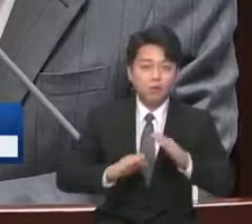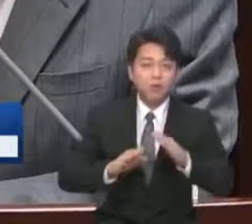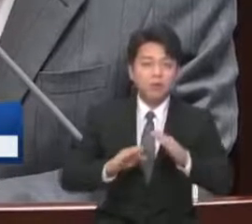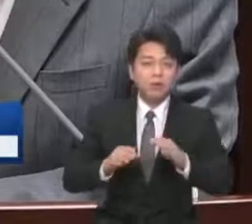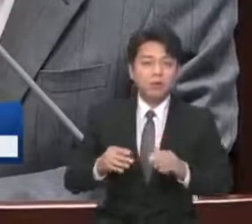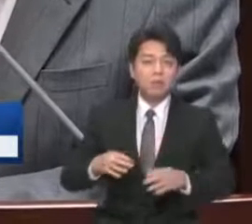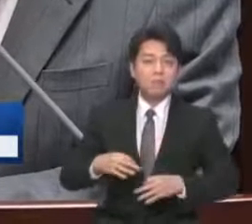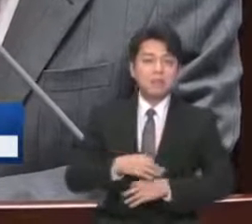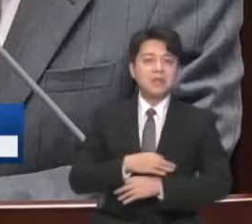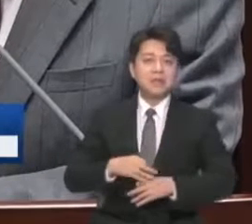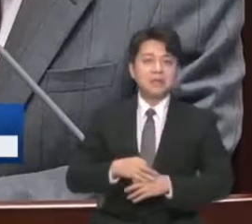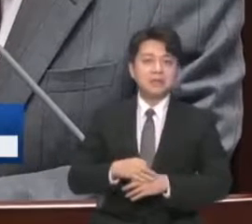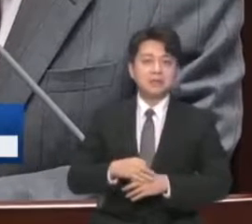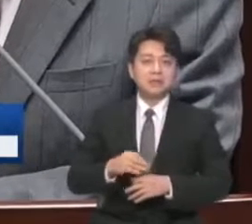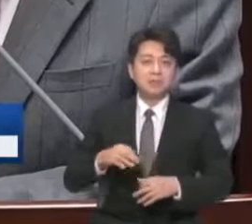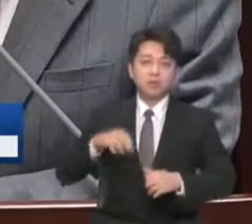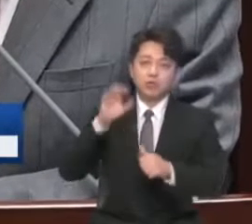불이익을 준 적이 있습니까?